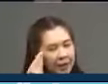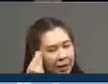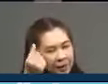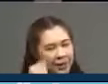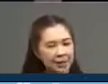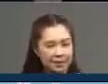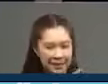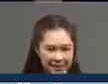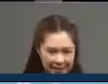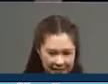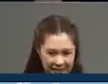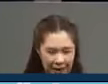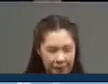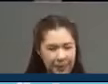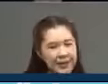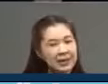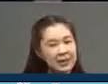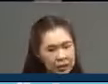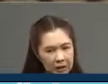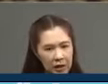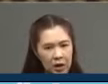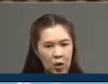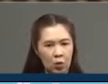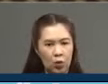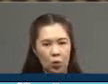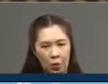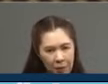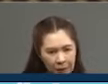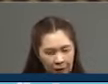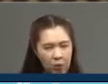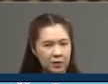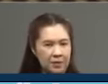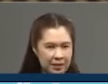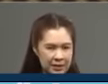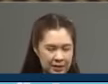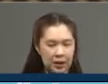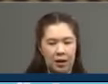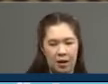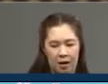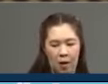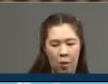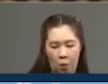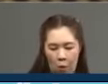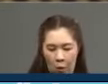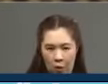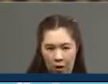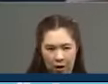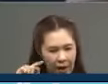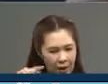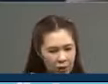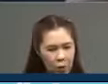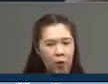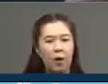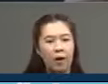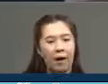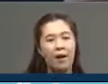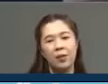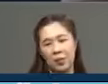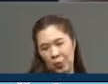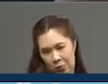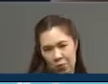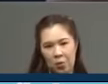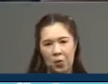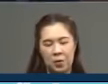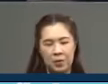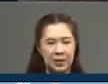ยภาพของไทยในเวทีเอเปคซึ่งเป็นเวทีระดับโลกว่าประเทศไทยพร้อมแล้วสำหรับการค้าการลงทุน